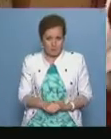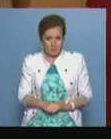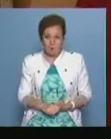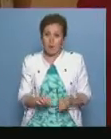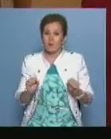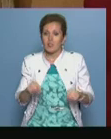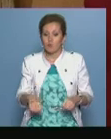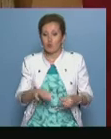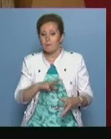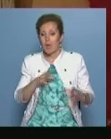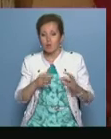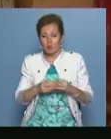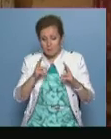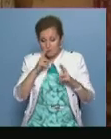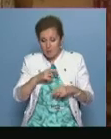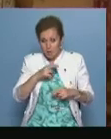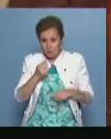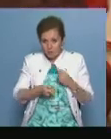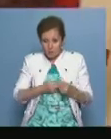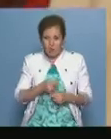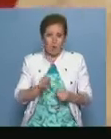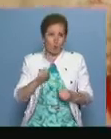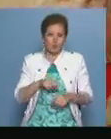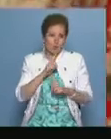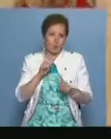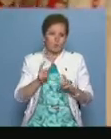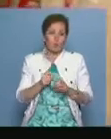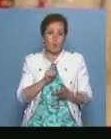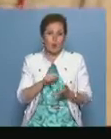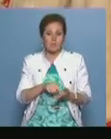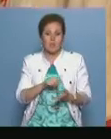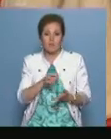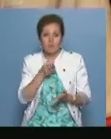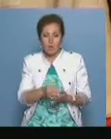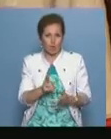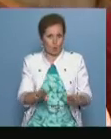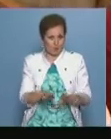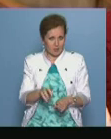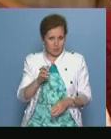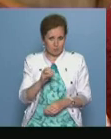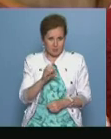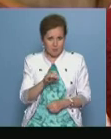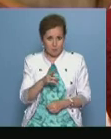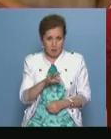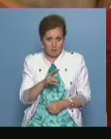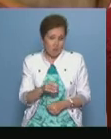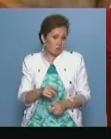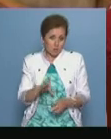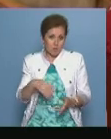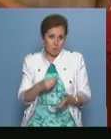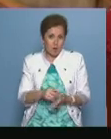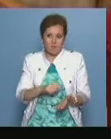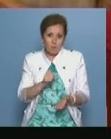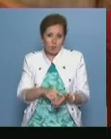Возможно, по итогам исследований у Ангелины Урасиновой уже не будет проблем с ответом на вопрос, кто же такие бессермяне. До сих пор этот вопрос висит в